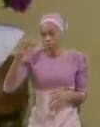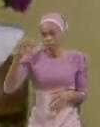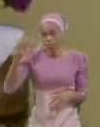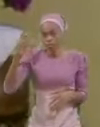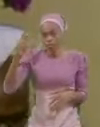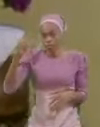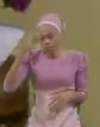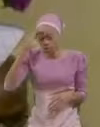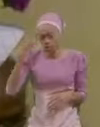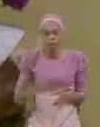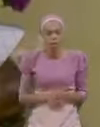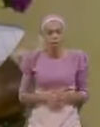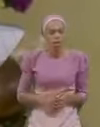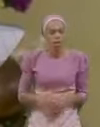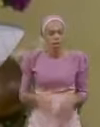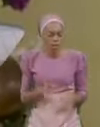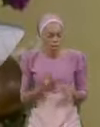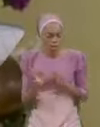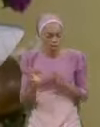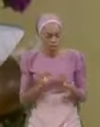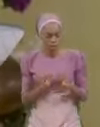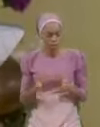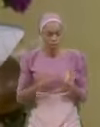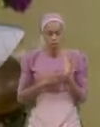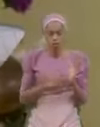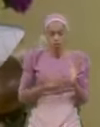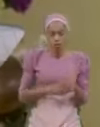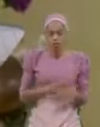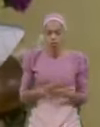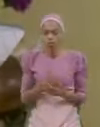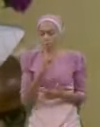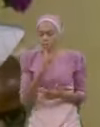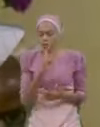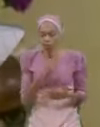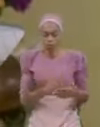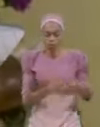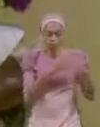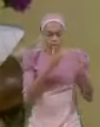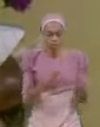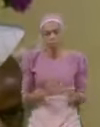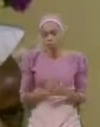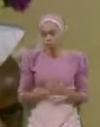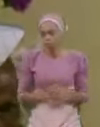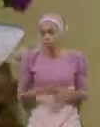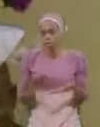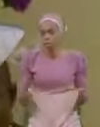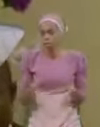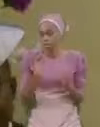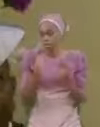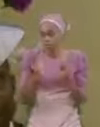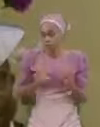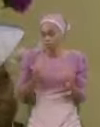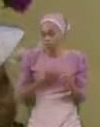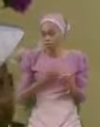Jésus le Samaritain s exprimé un bon comportement de bons voisins dans la communauté la